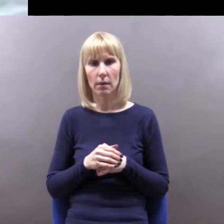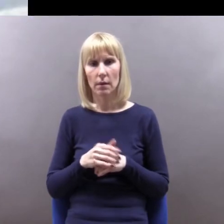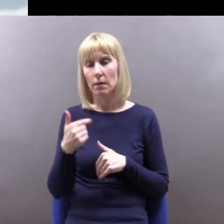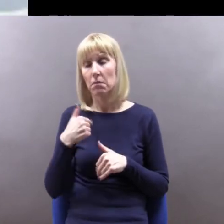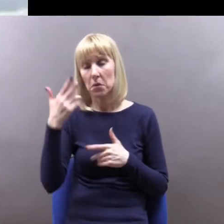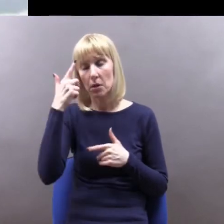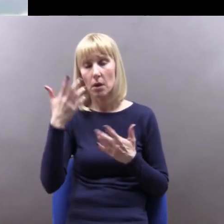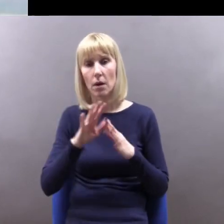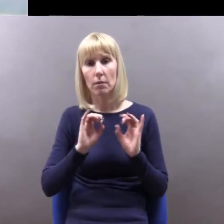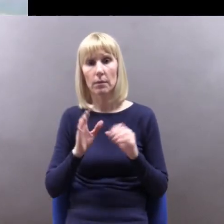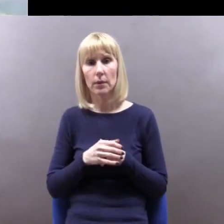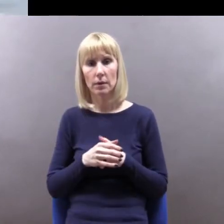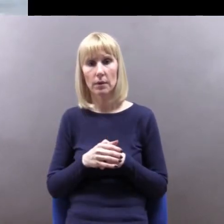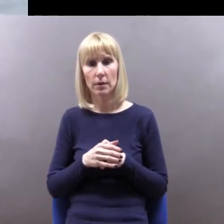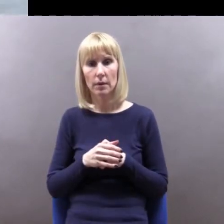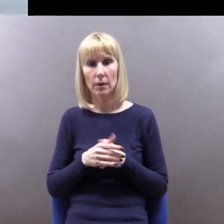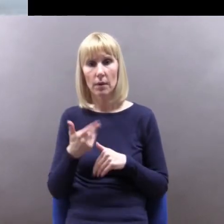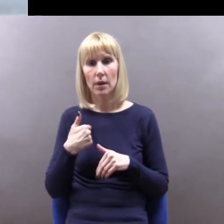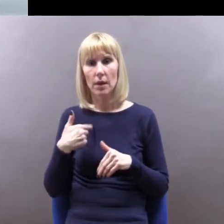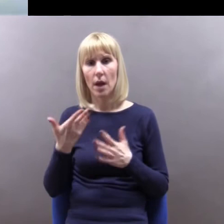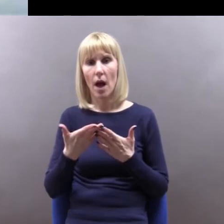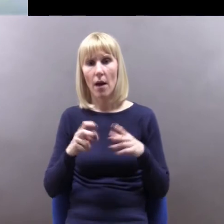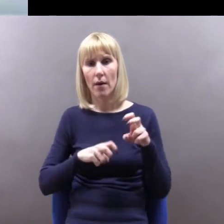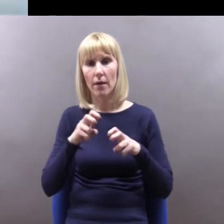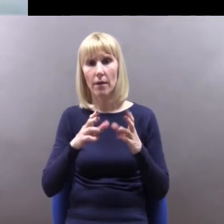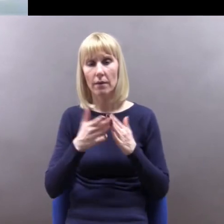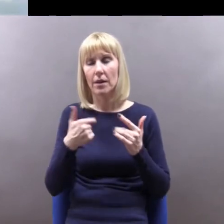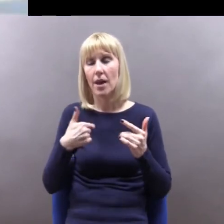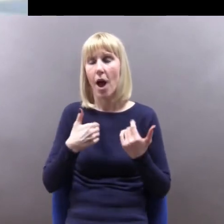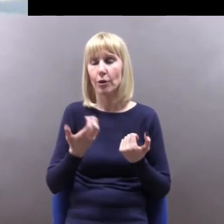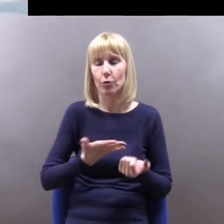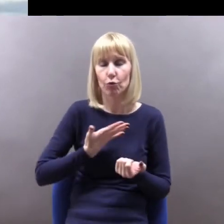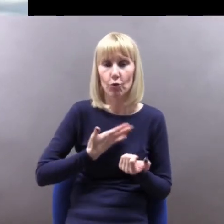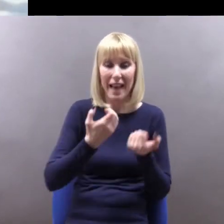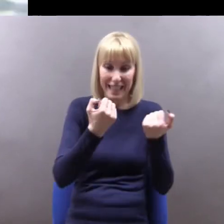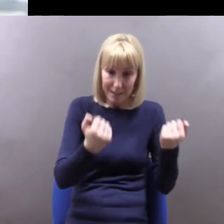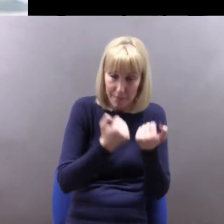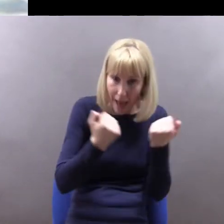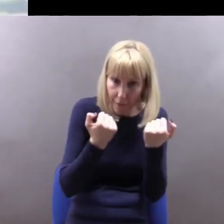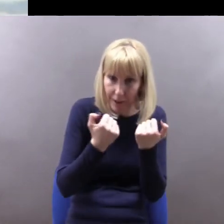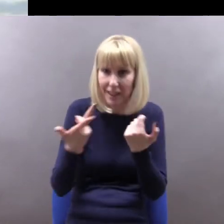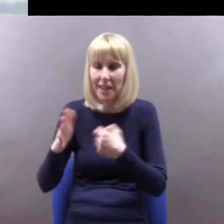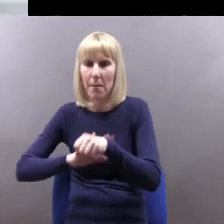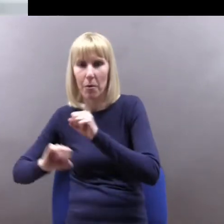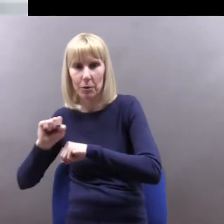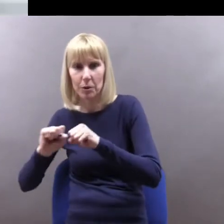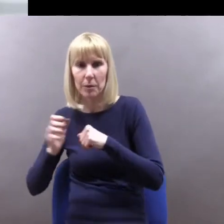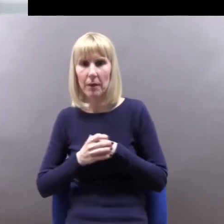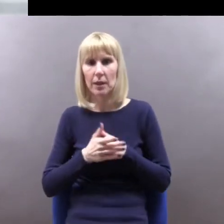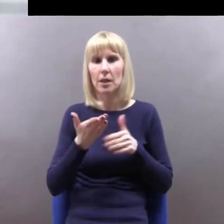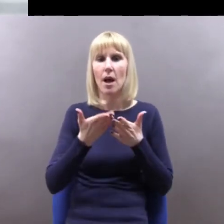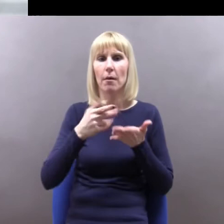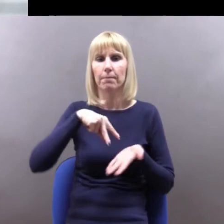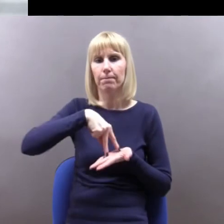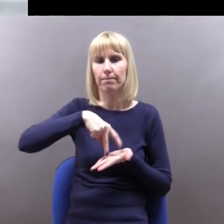No, oczywiście, że tak, no ja wchodzę, można powiedzieć, sam, no ale ja jestem sprawnym, niepełnosprawnym, więc też jest to zupełnie inna sytuacja,